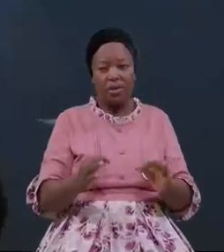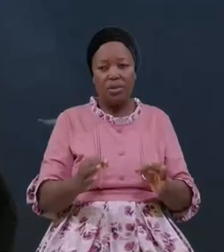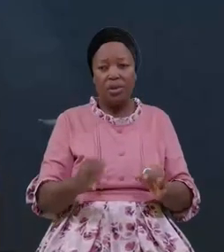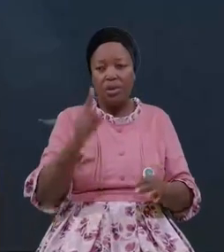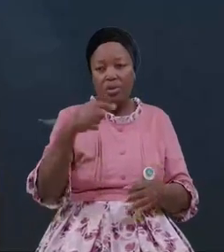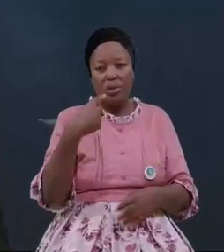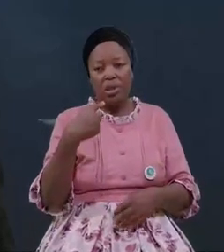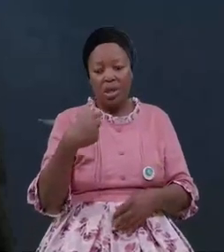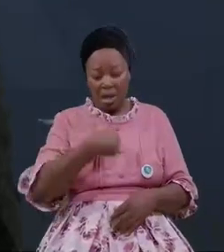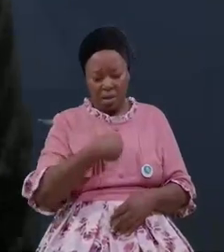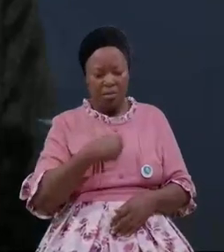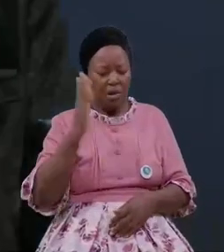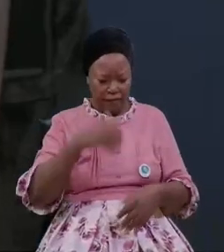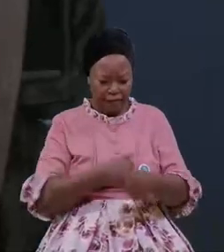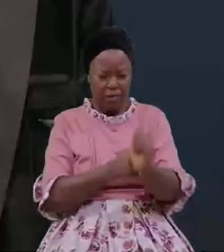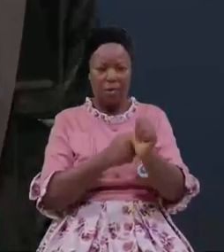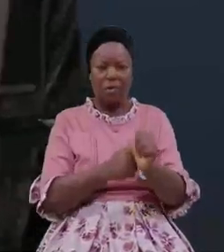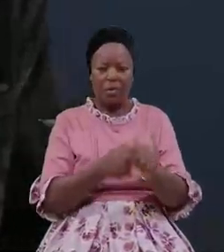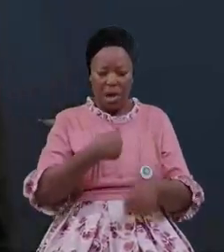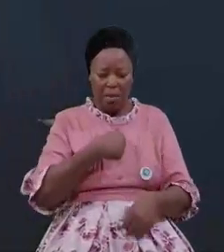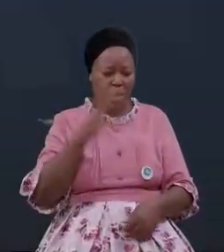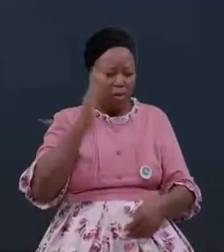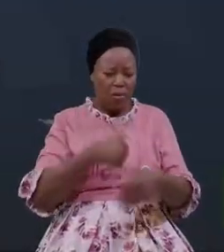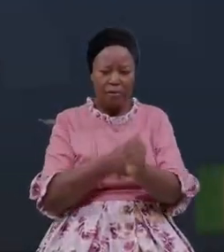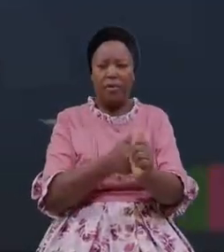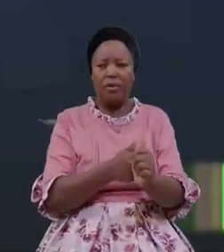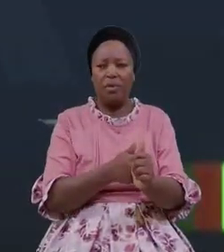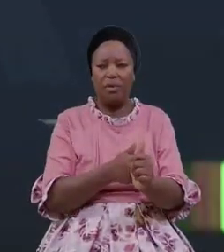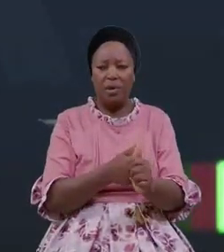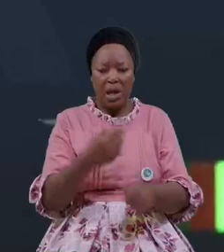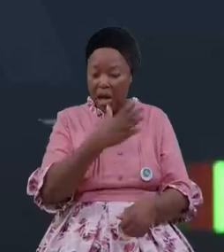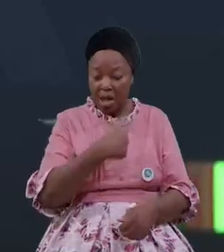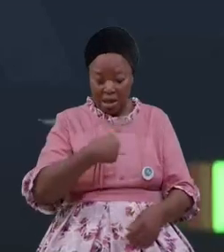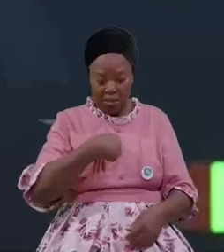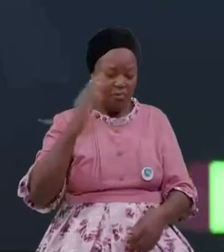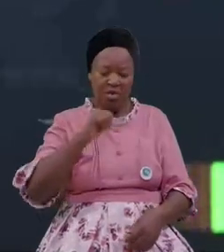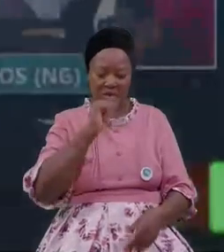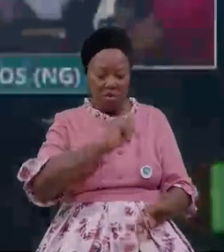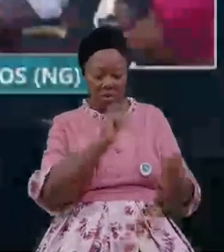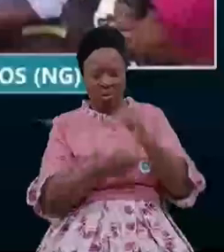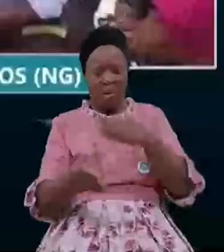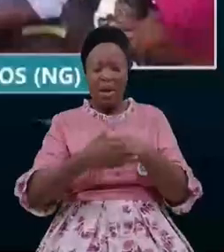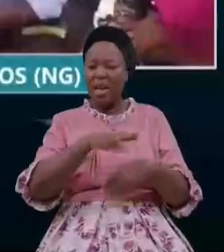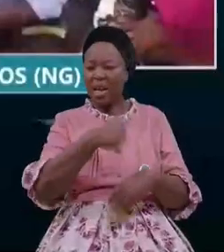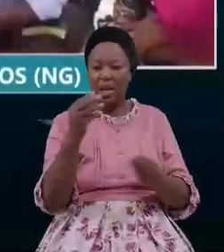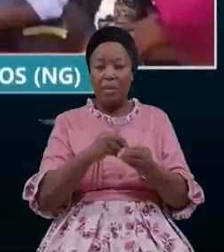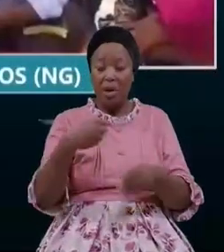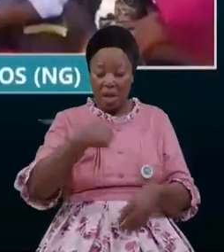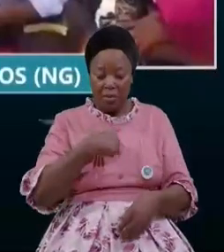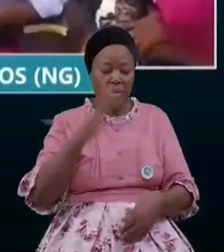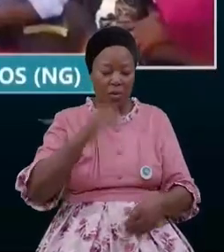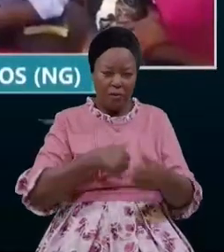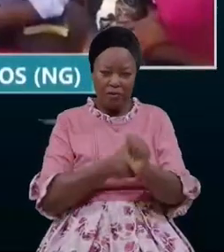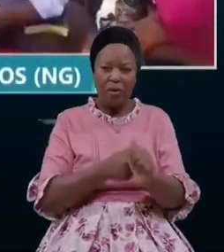vous dites je vais le suivre je vais le suivre je ne vais plus me décher de lui je vais le suivre